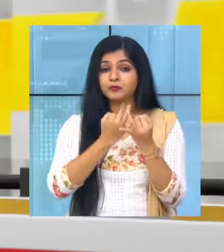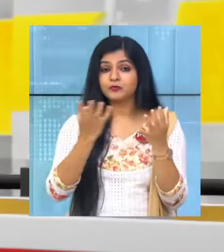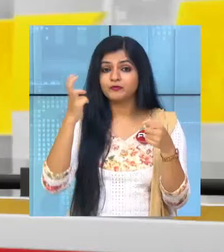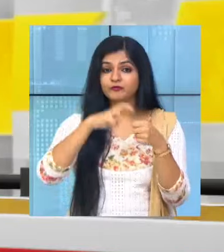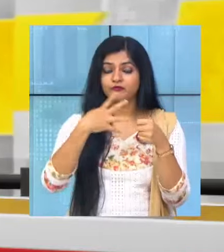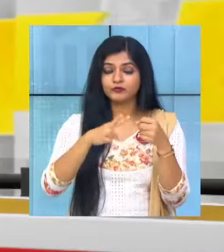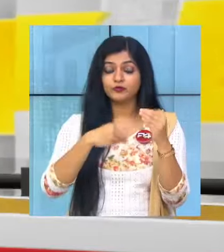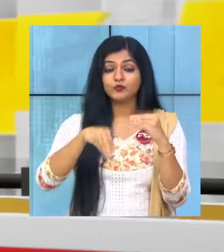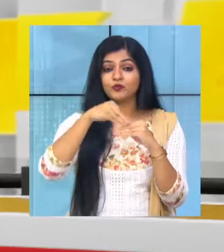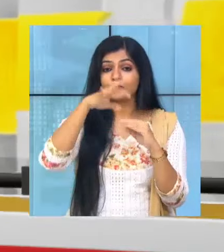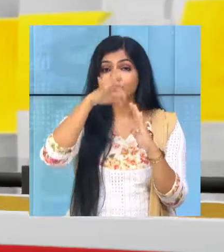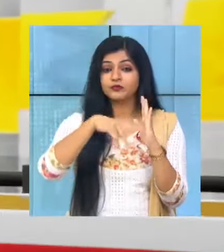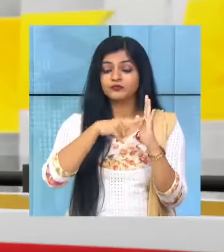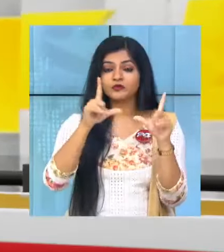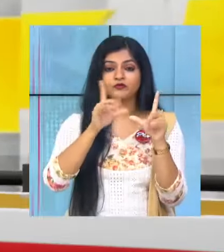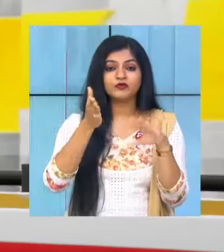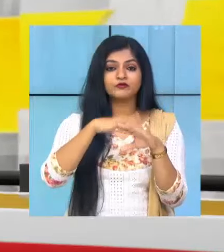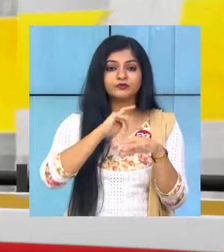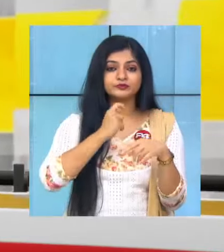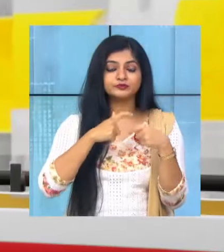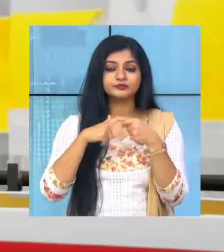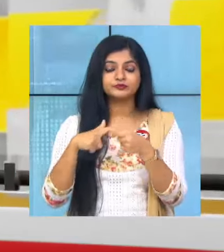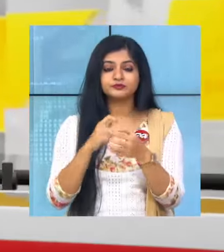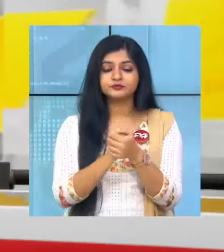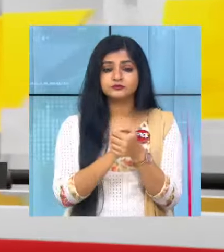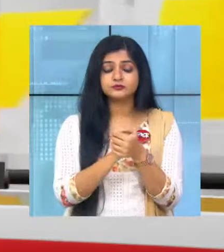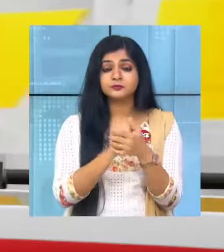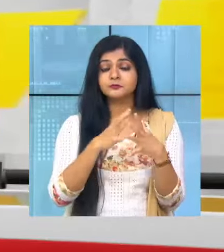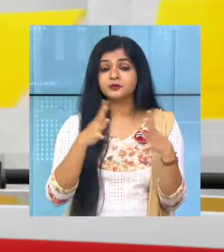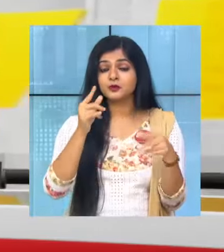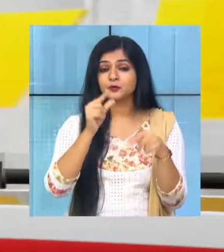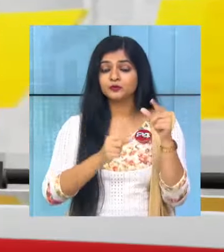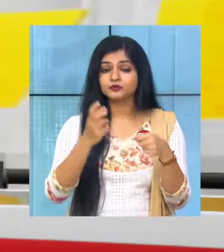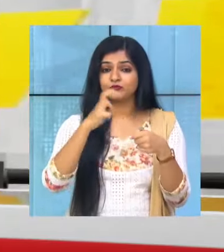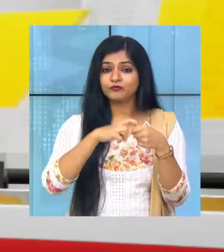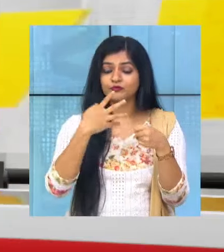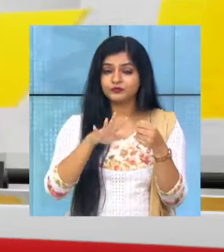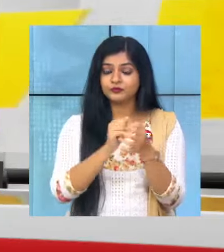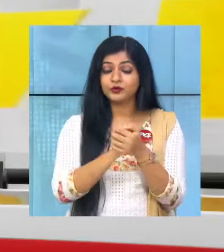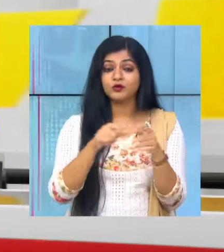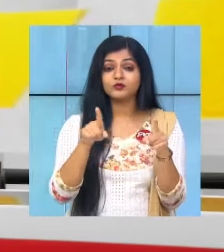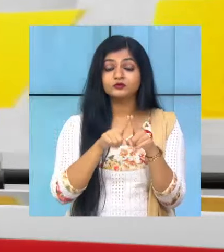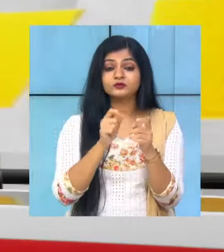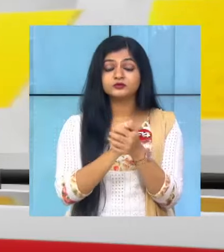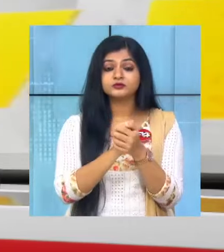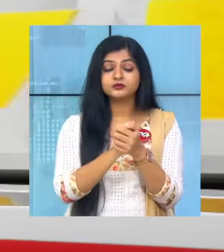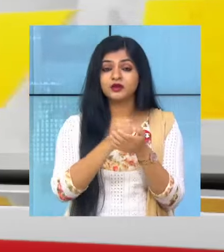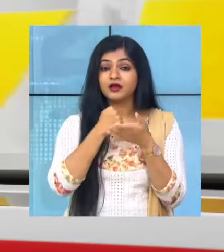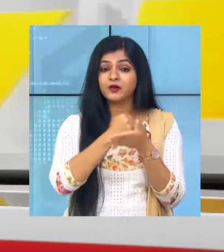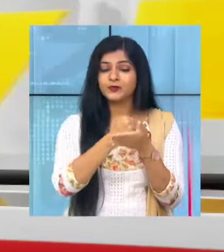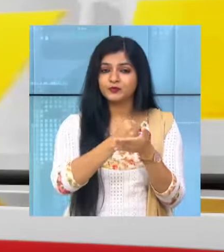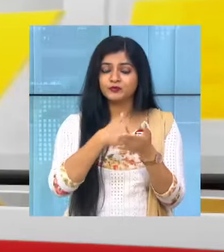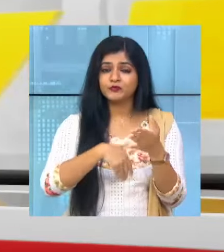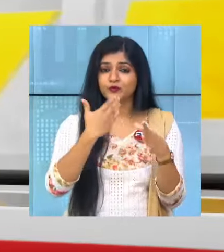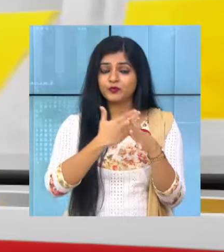വിവരങ്ങളുമായി ഇപ്പോൾ വയനാട്ടിൽ നിന്ന് ഷഹദ് റഹ്മാൻ ചേരുന്നുണ്ട് ഷഹദ് വലിയ ജനപങ്കാളിത്തം ഒപ്പം ഈ രക്ഷാപ്രവർത്തനത്തിന്